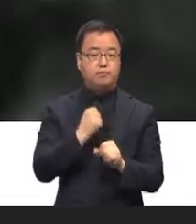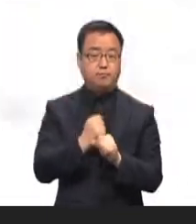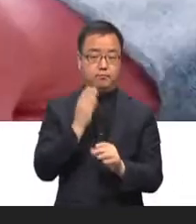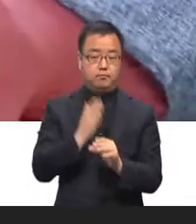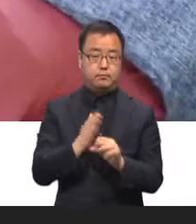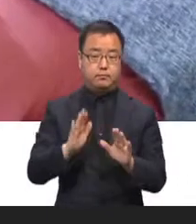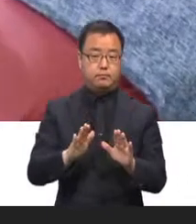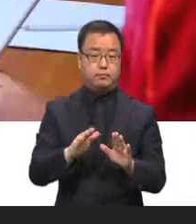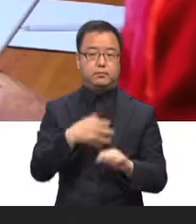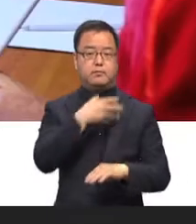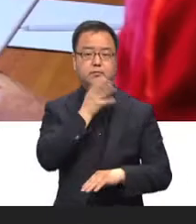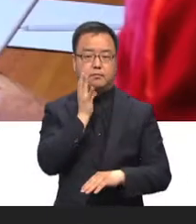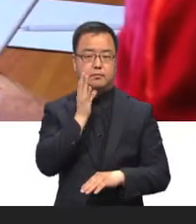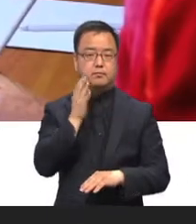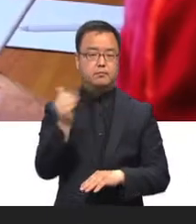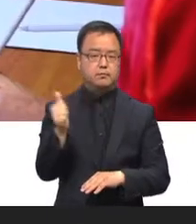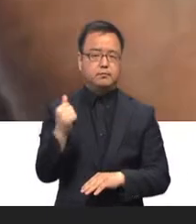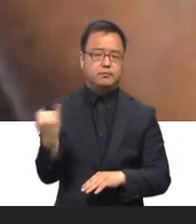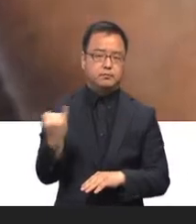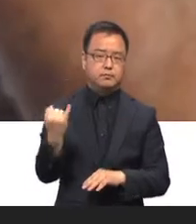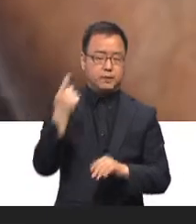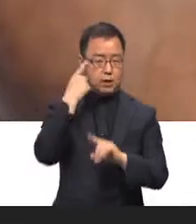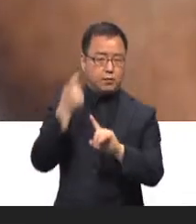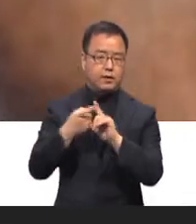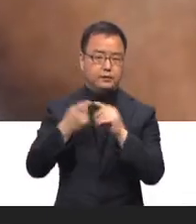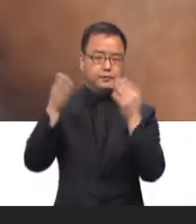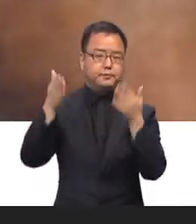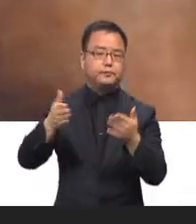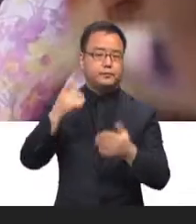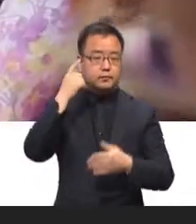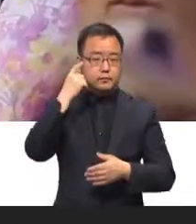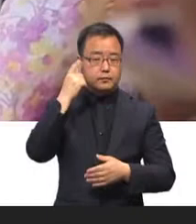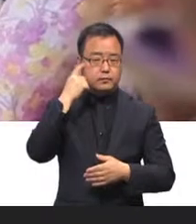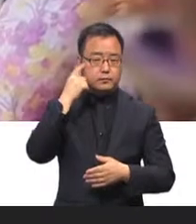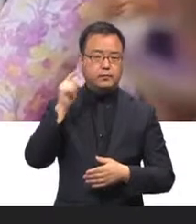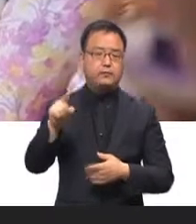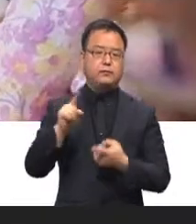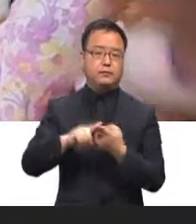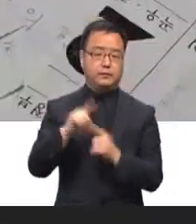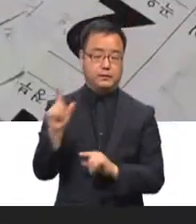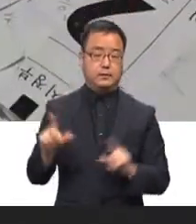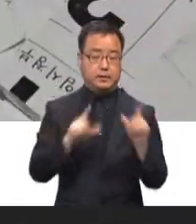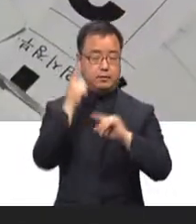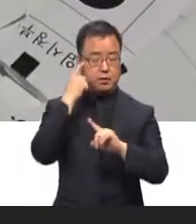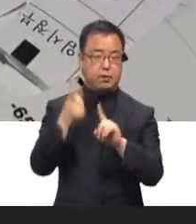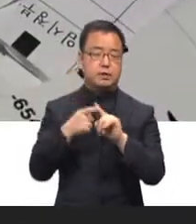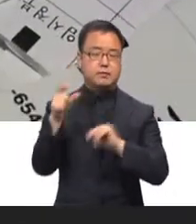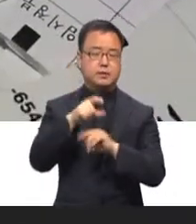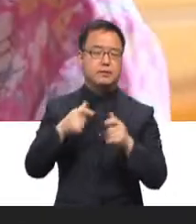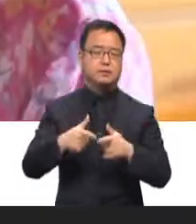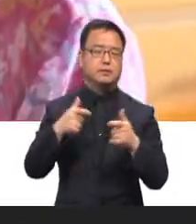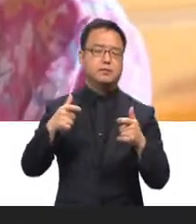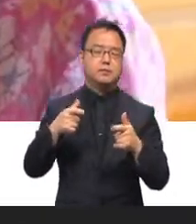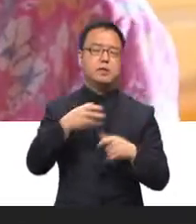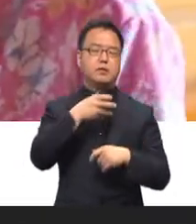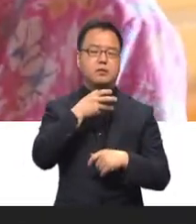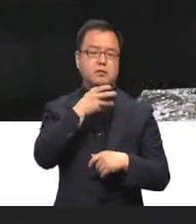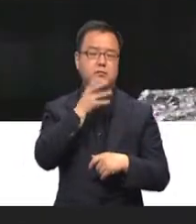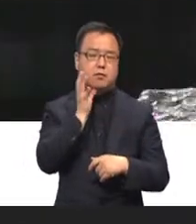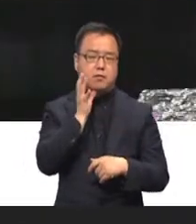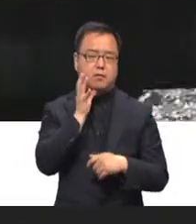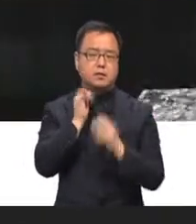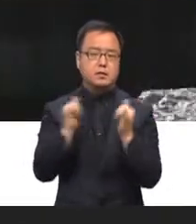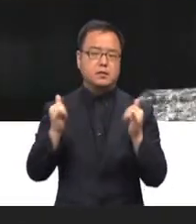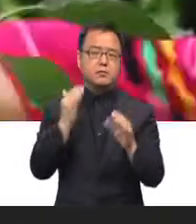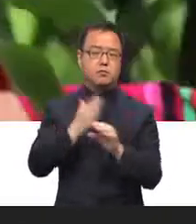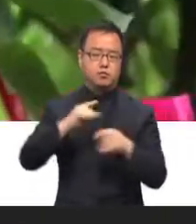아무래도 노년의 삶에 대한 관심이 계속 커지고 있기 때문이라고 할 수 있는데 어깨끈 임 없이 어르신들을 주인공으로 한